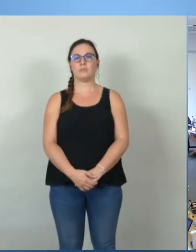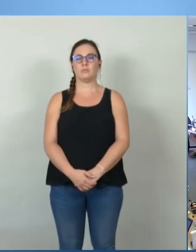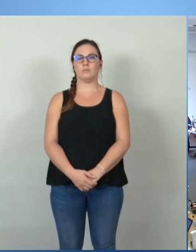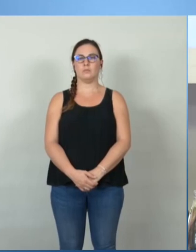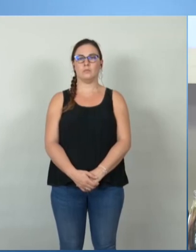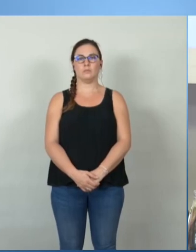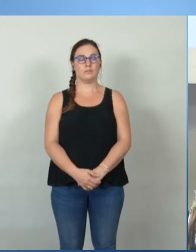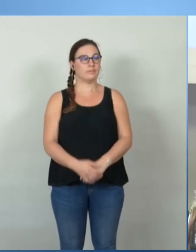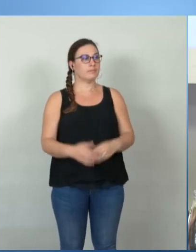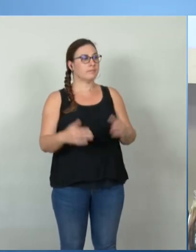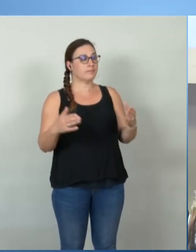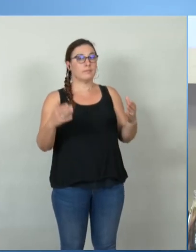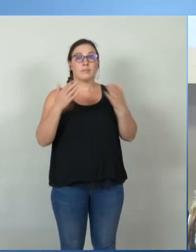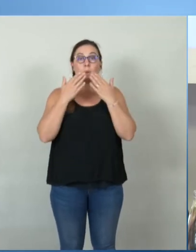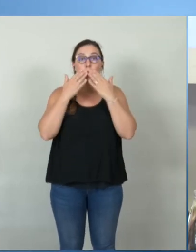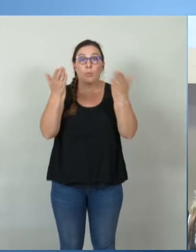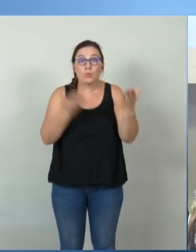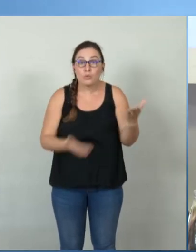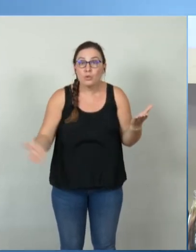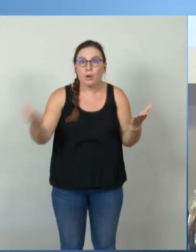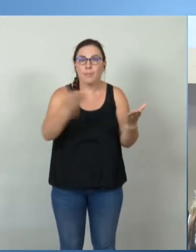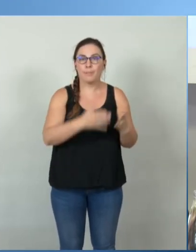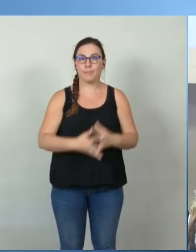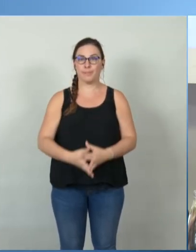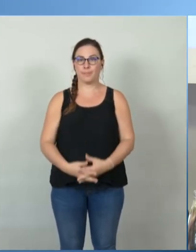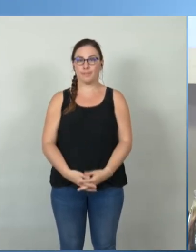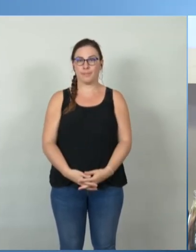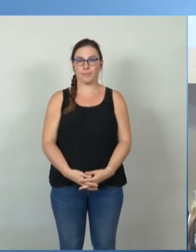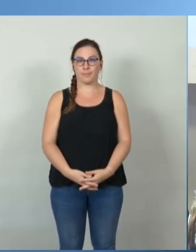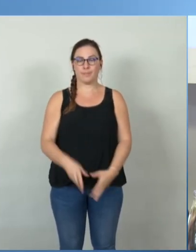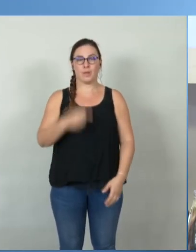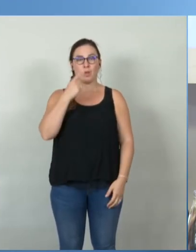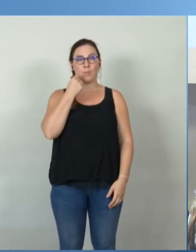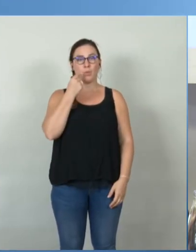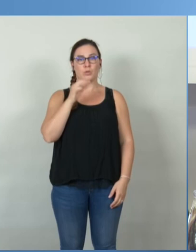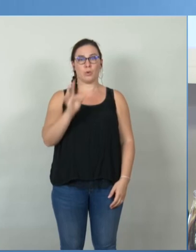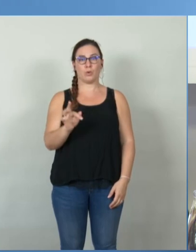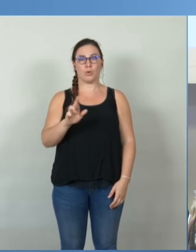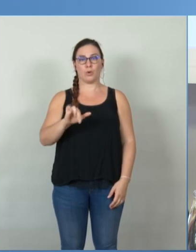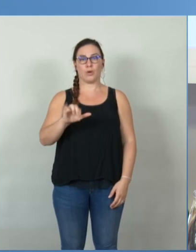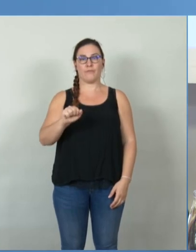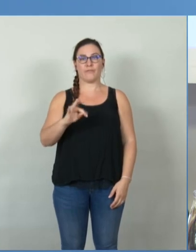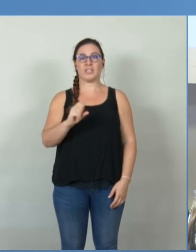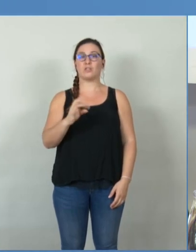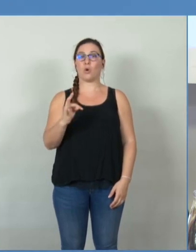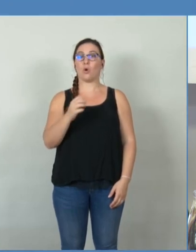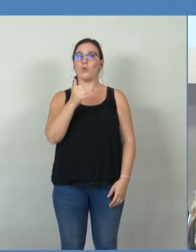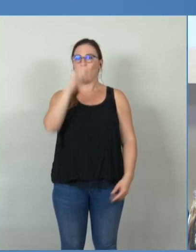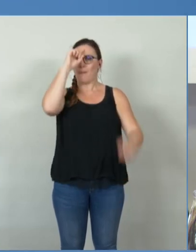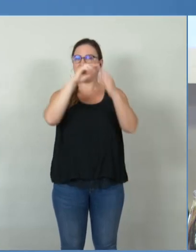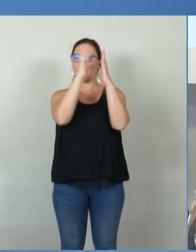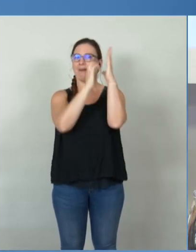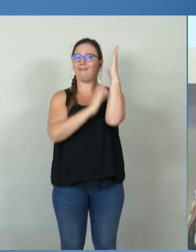bonjour à toutes et à tous Vincent pristo va nous présenter les délibérations financières